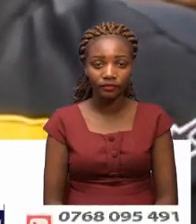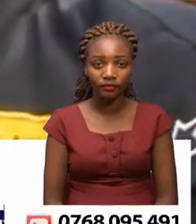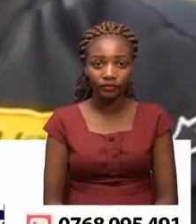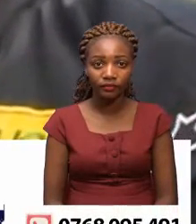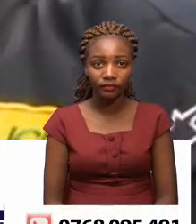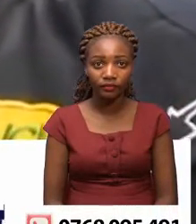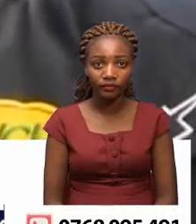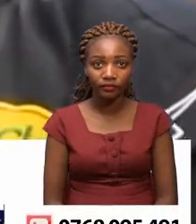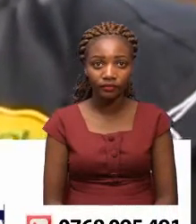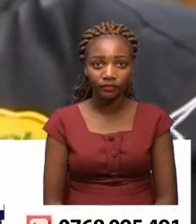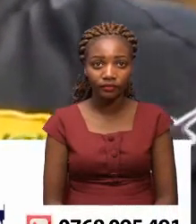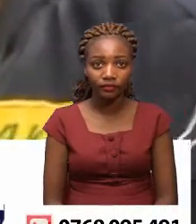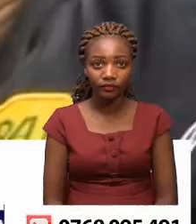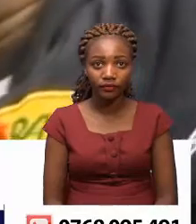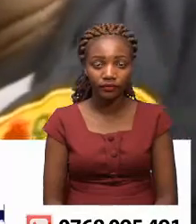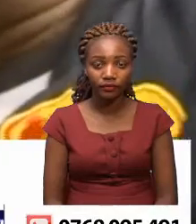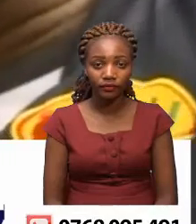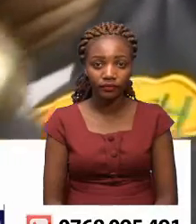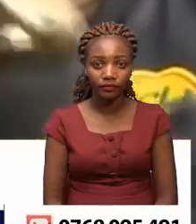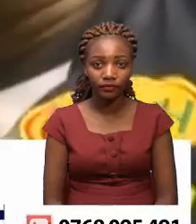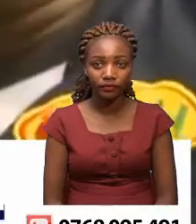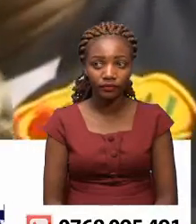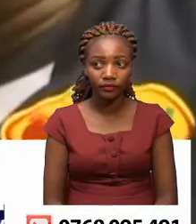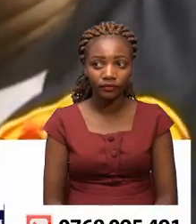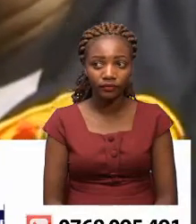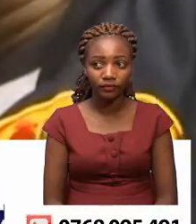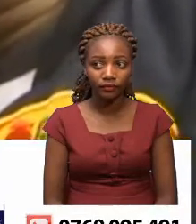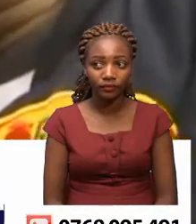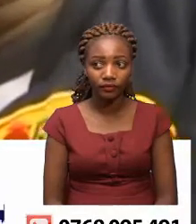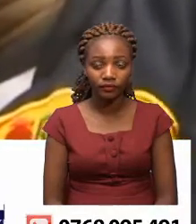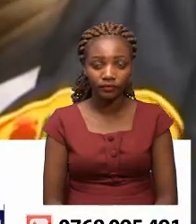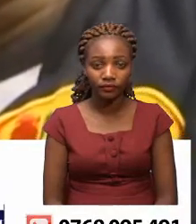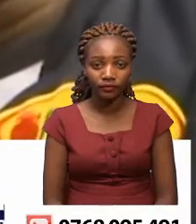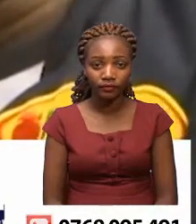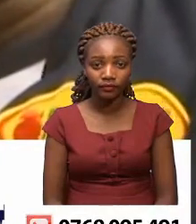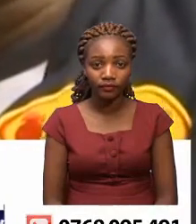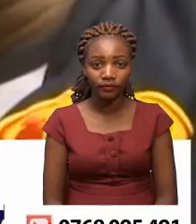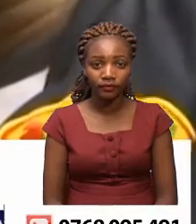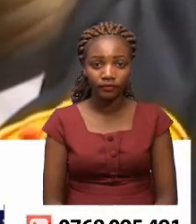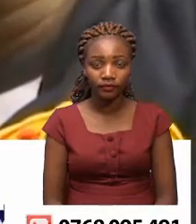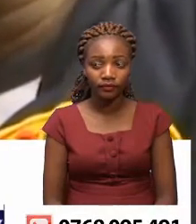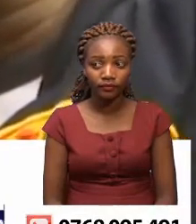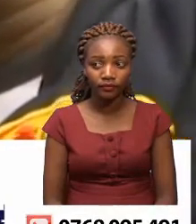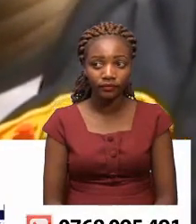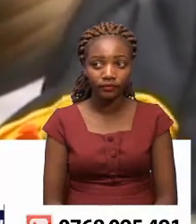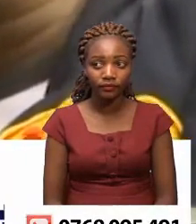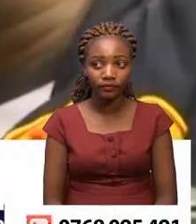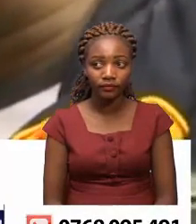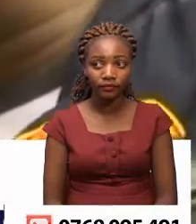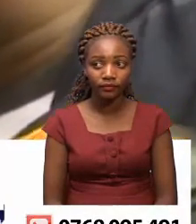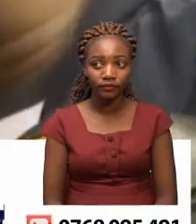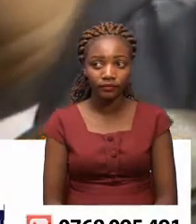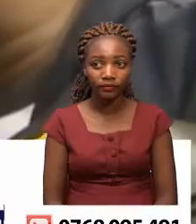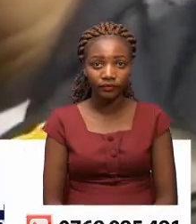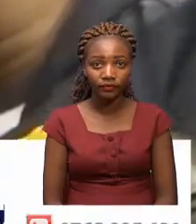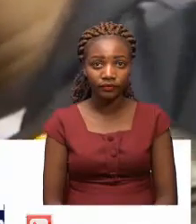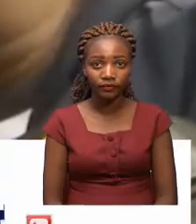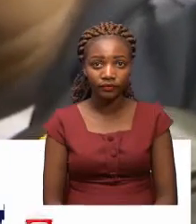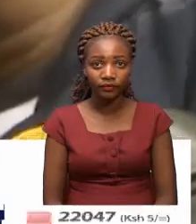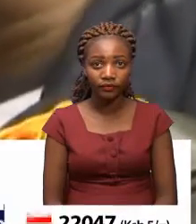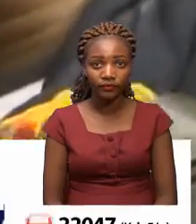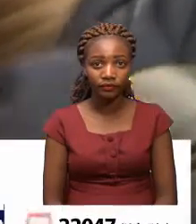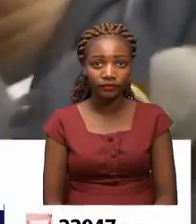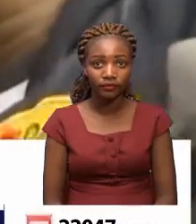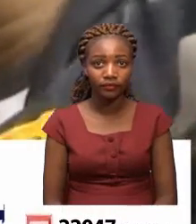wazani anom felix excellency sa huyu minister wa agriculture na niko na correspond na yeye nimia